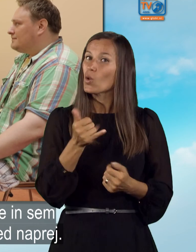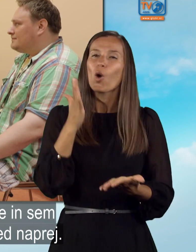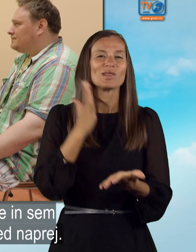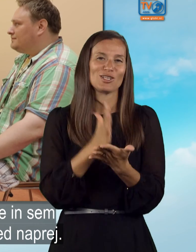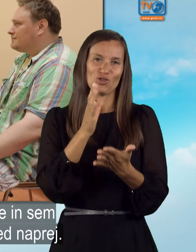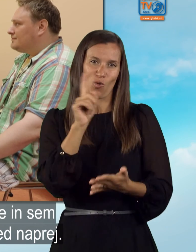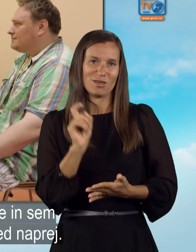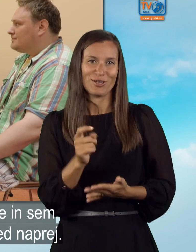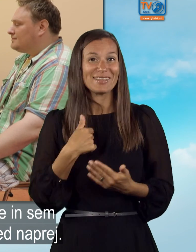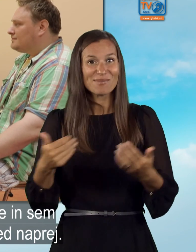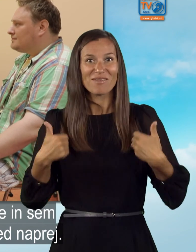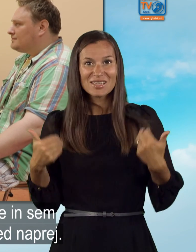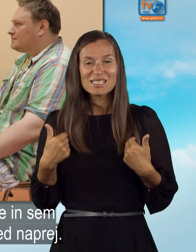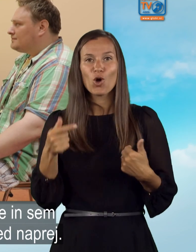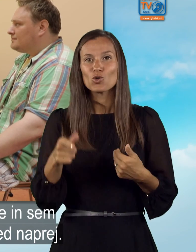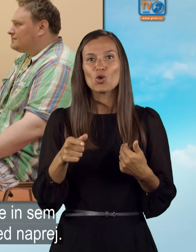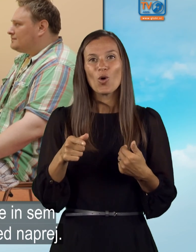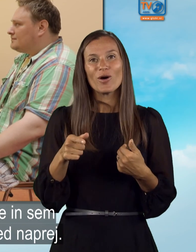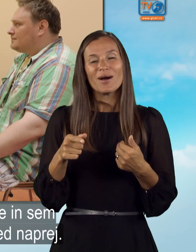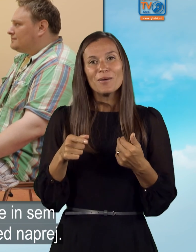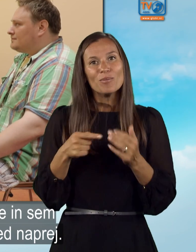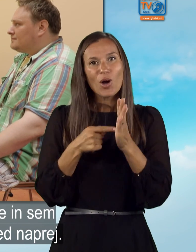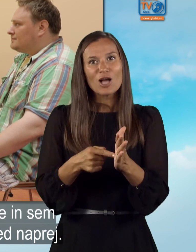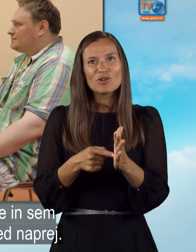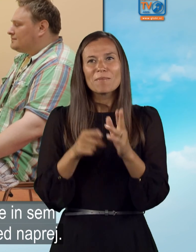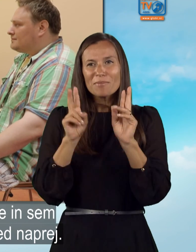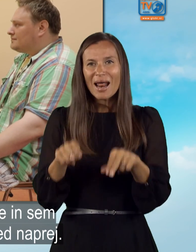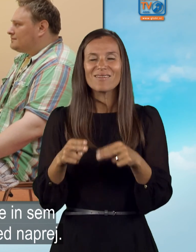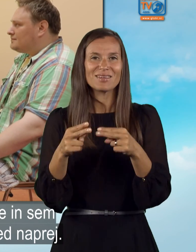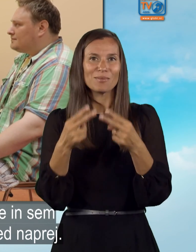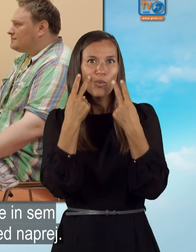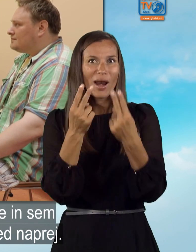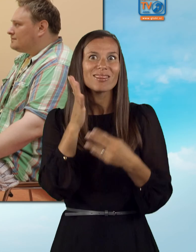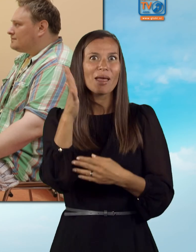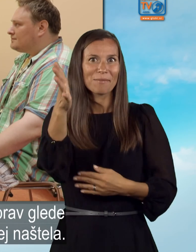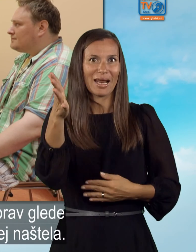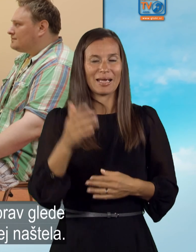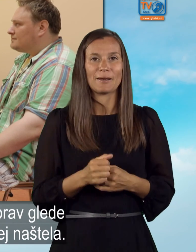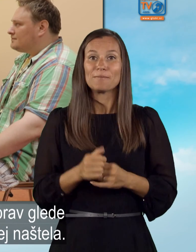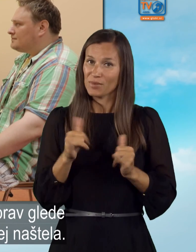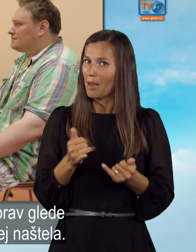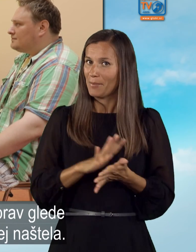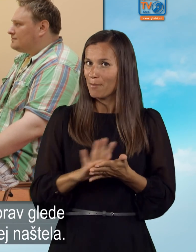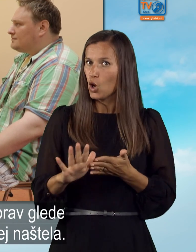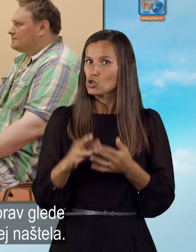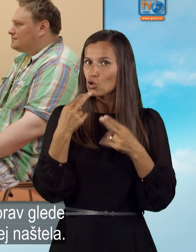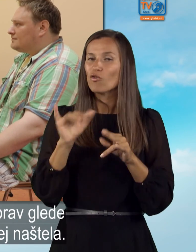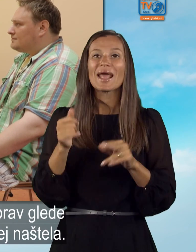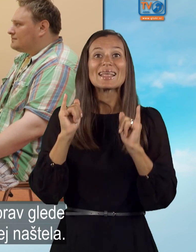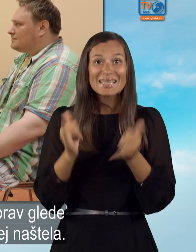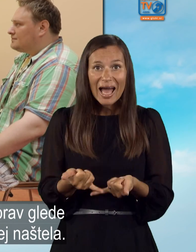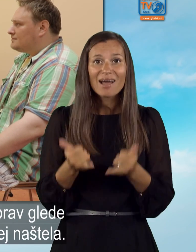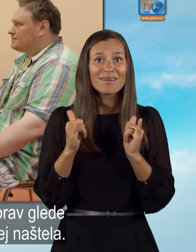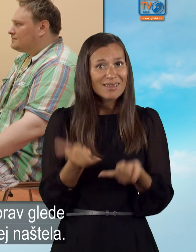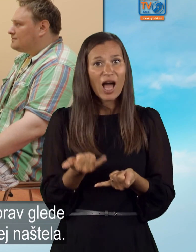odlično vprašanje in sem vesel zaradi tega, ker prinašate prav pogled naprej. Ja, zelo preprost odgovor je ja, in to